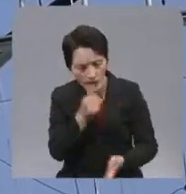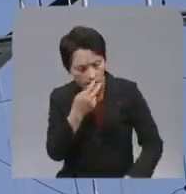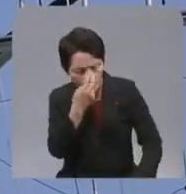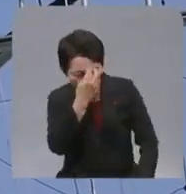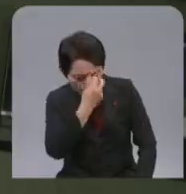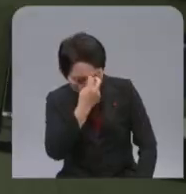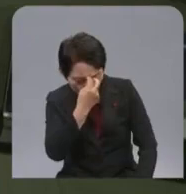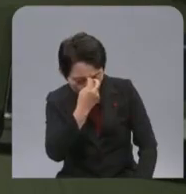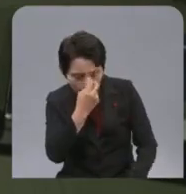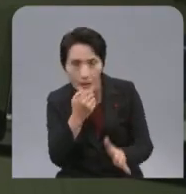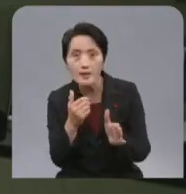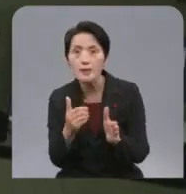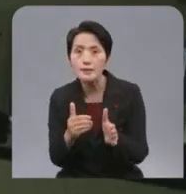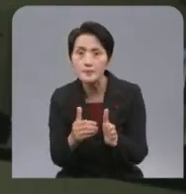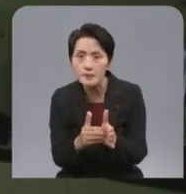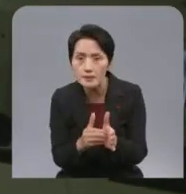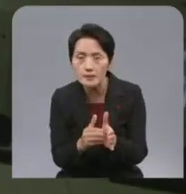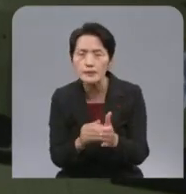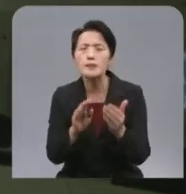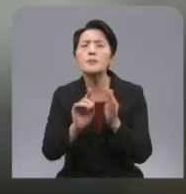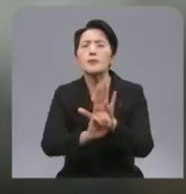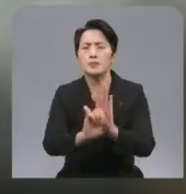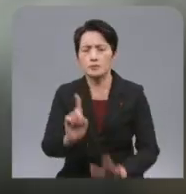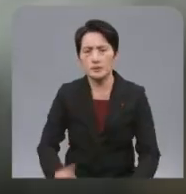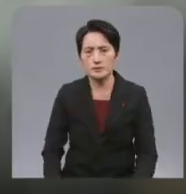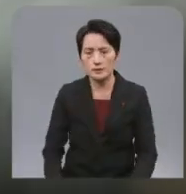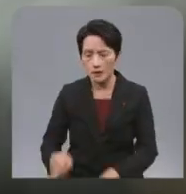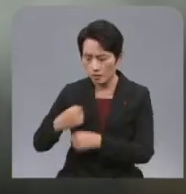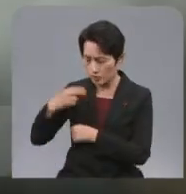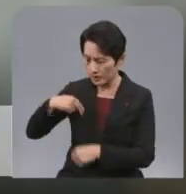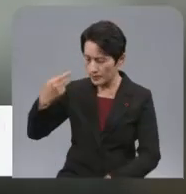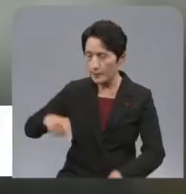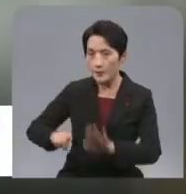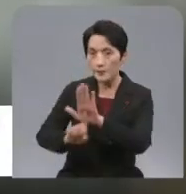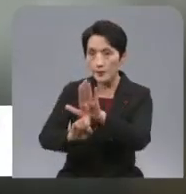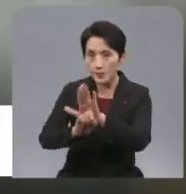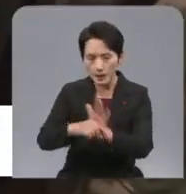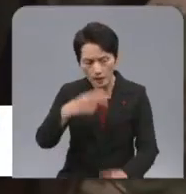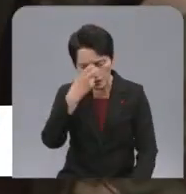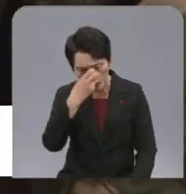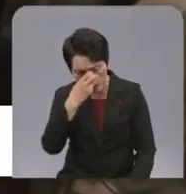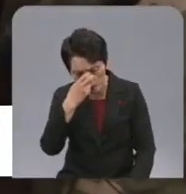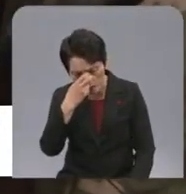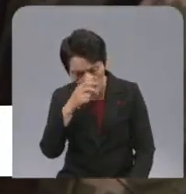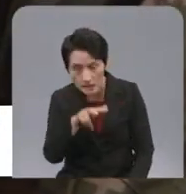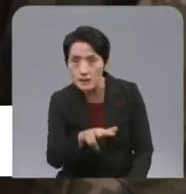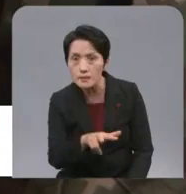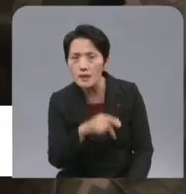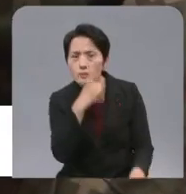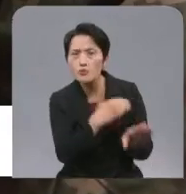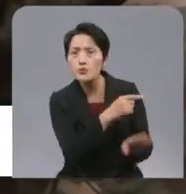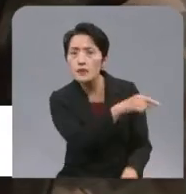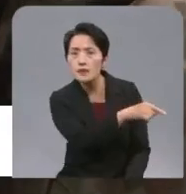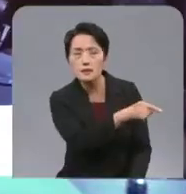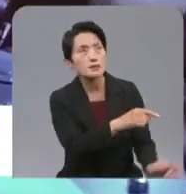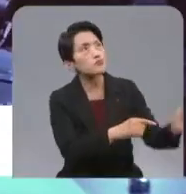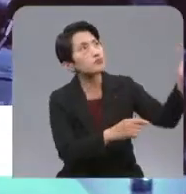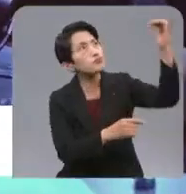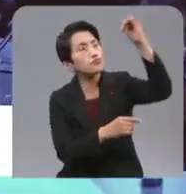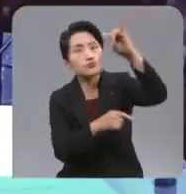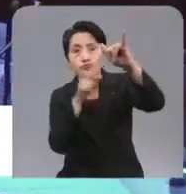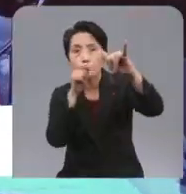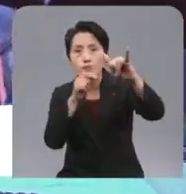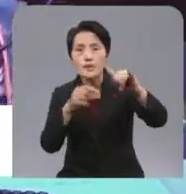およそ3キロ離れたところまで近づいていたことがわかりましたイジョンソプン国防部長官